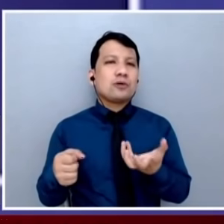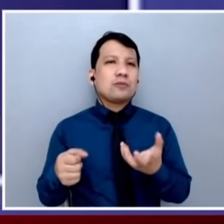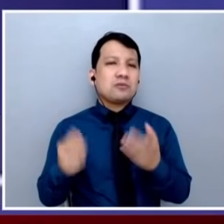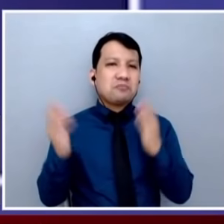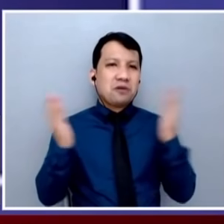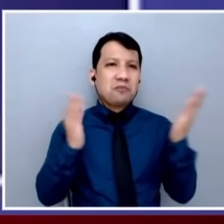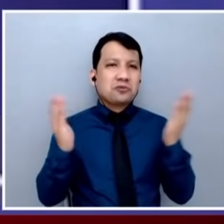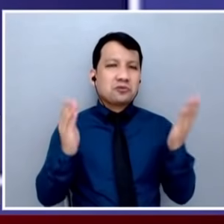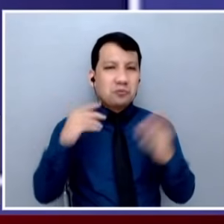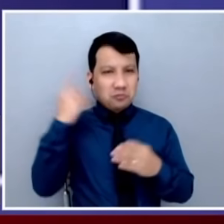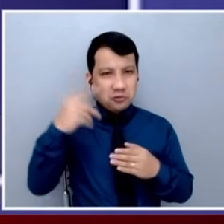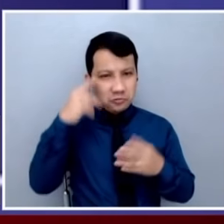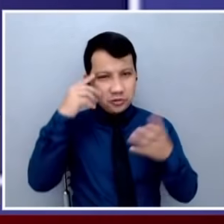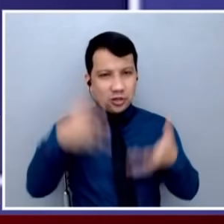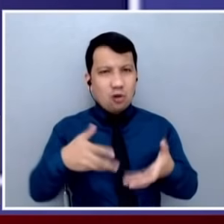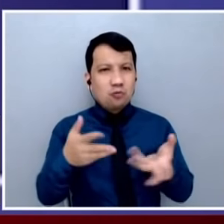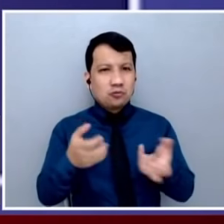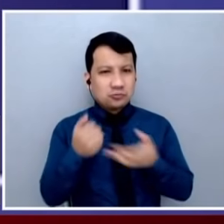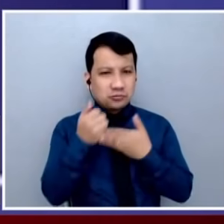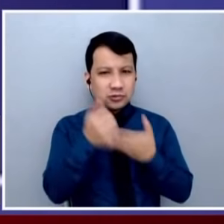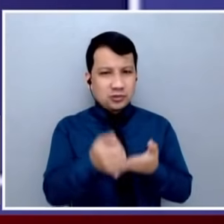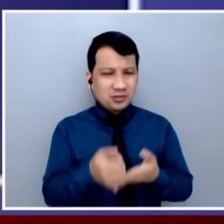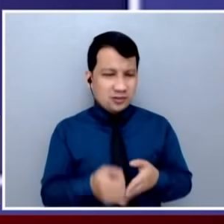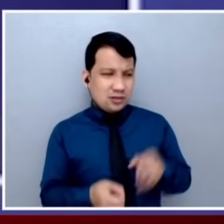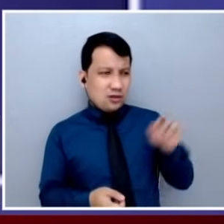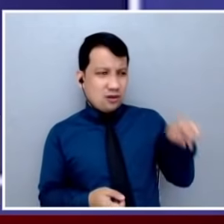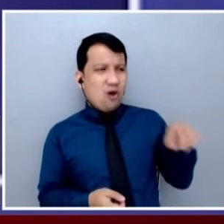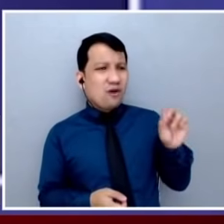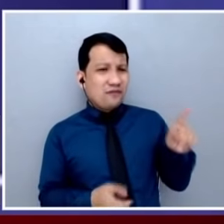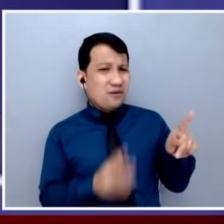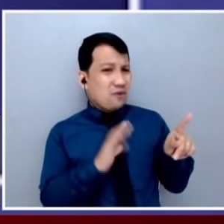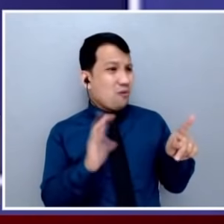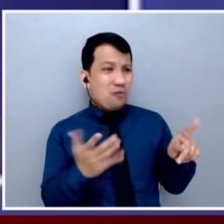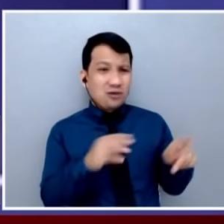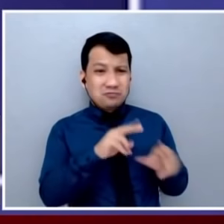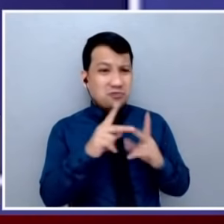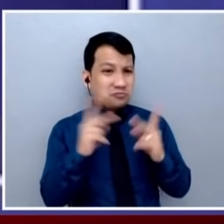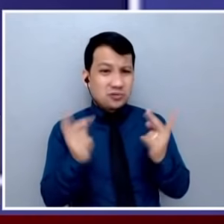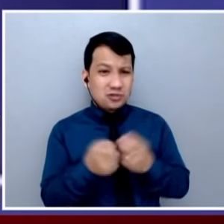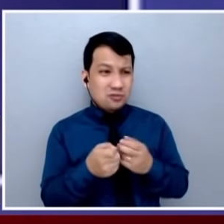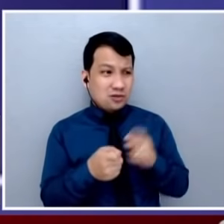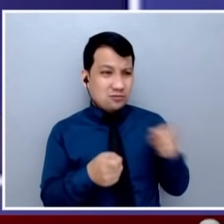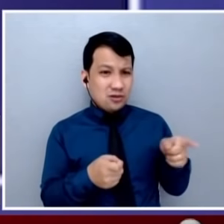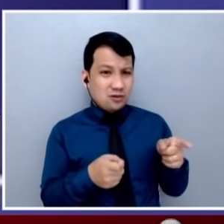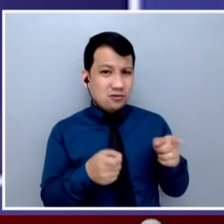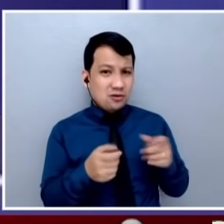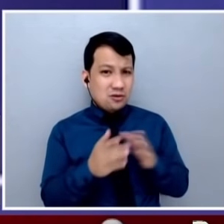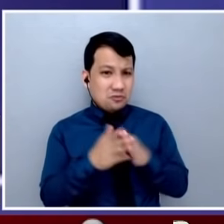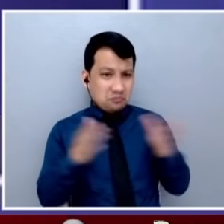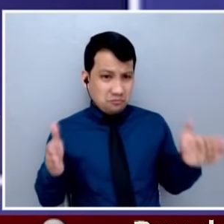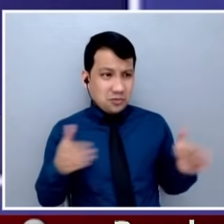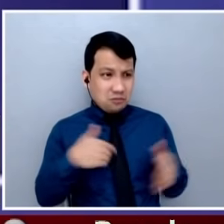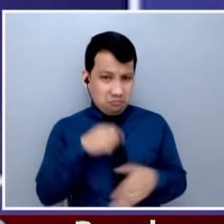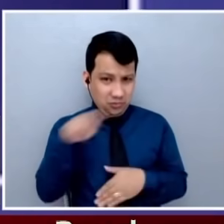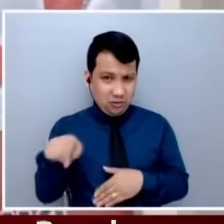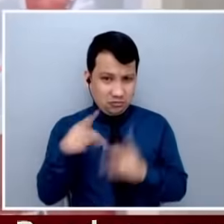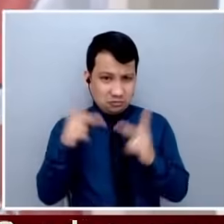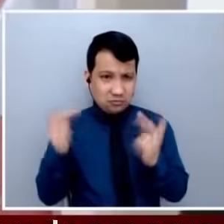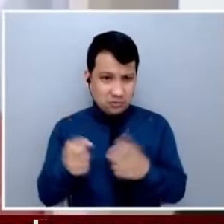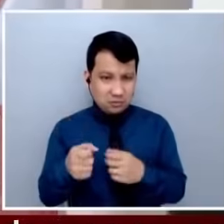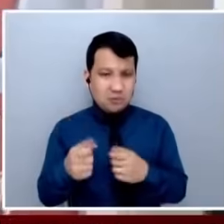mami. Gusto kong tumulong. Sabi ko, makakatulong ka naman kahit wala ka sa pwesto. Sagot niya, mas makakatulong ako pag nasa pwesto ako,